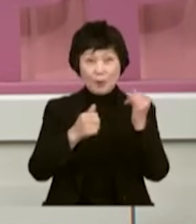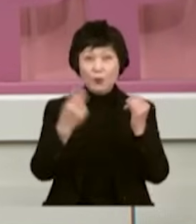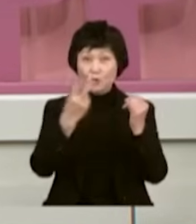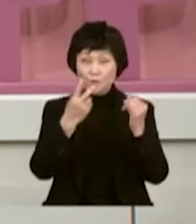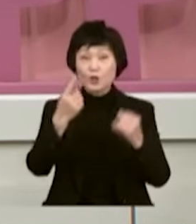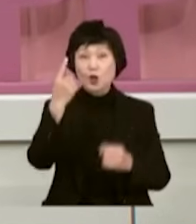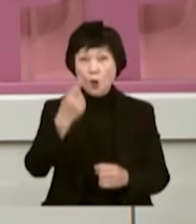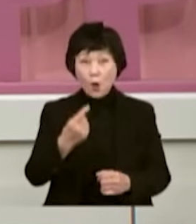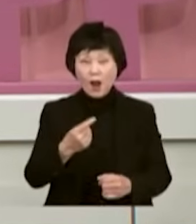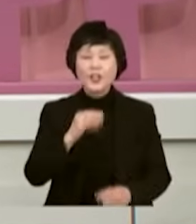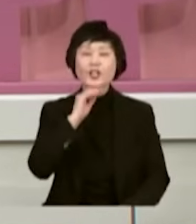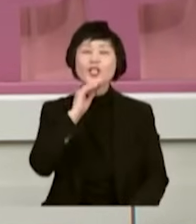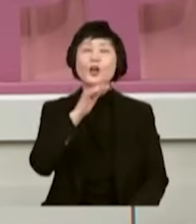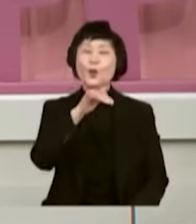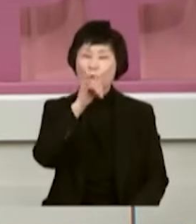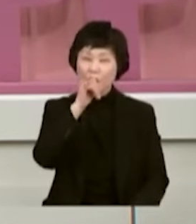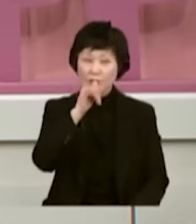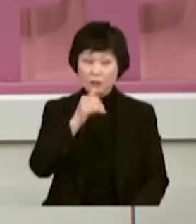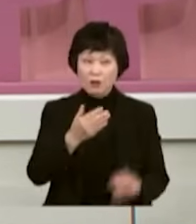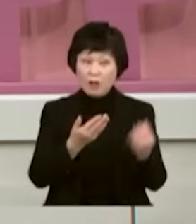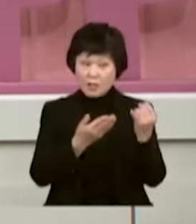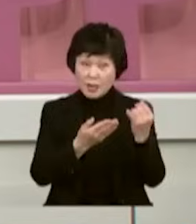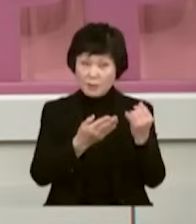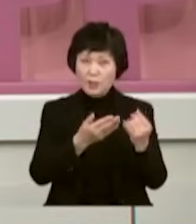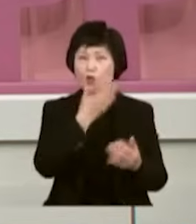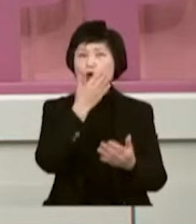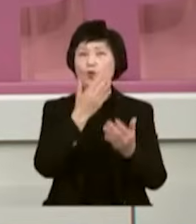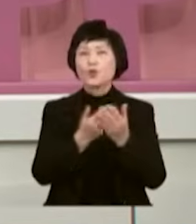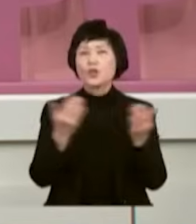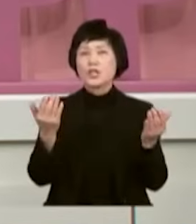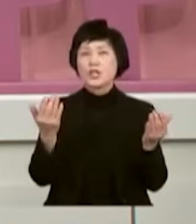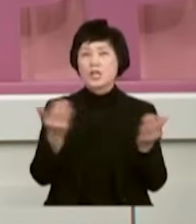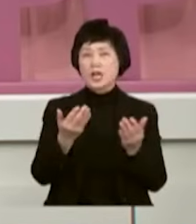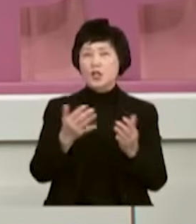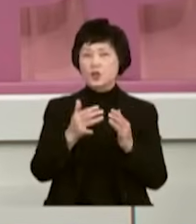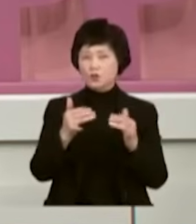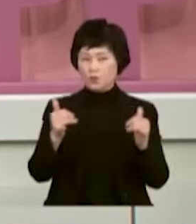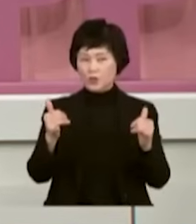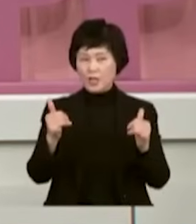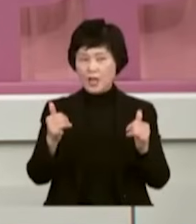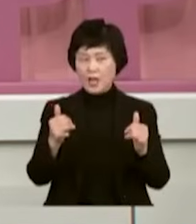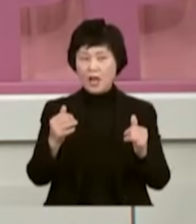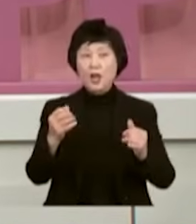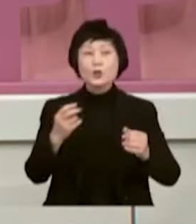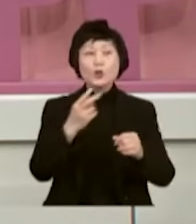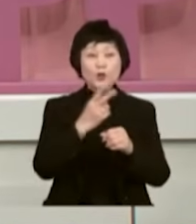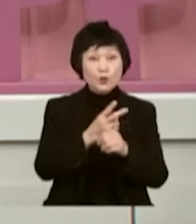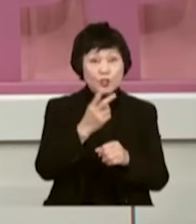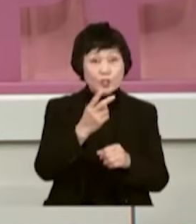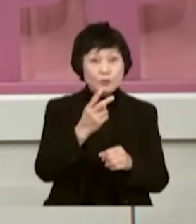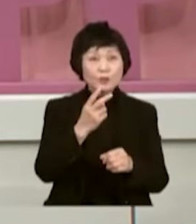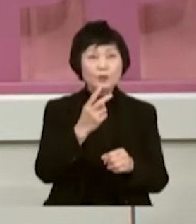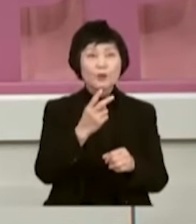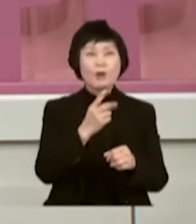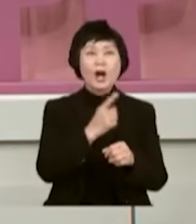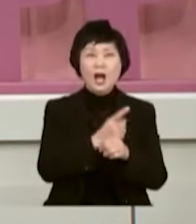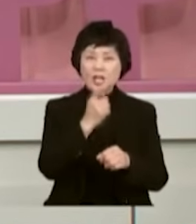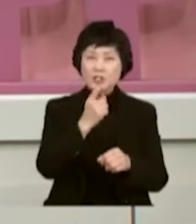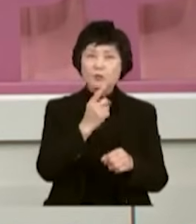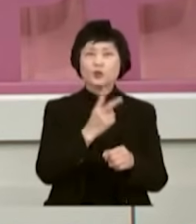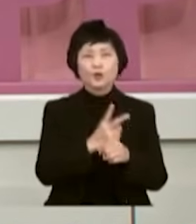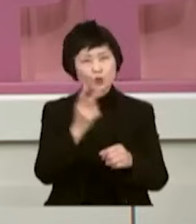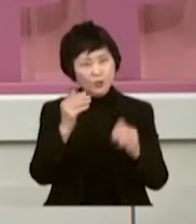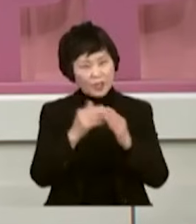어? 하나님의 귀한 일꾼이야. 어? 그렇게 또, 2시부터 3시까지, 또 음성 녹음, 또